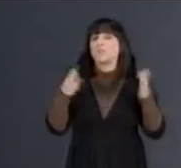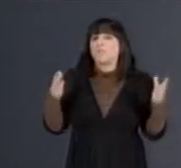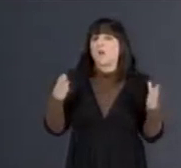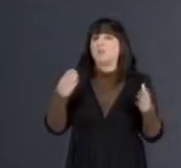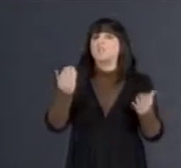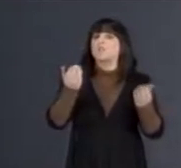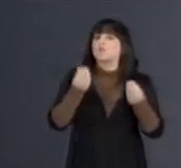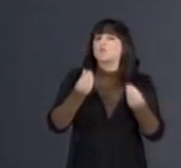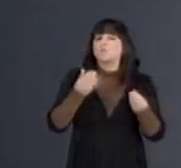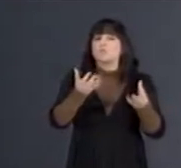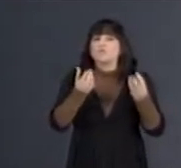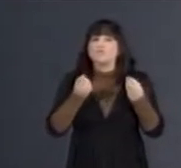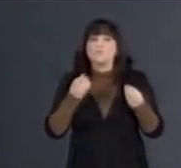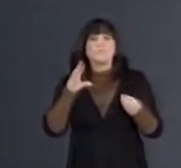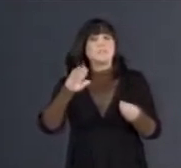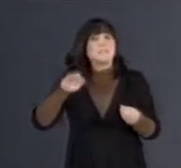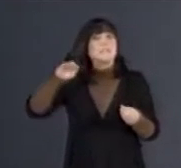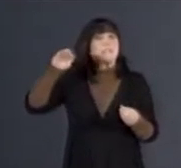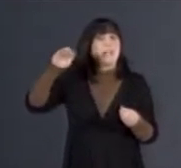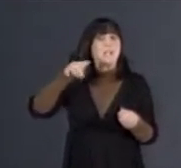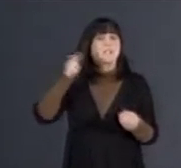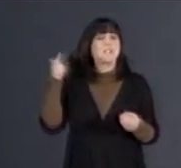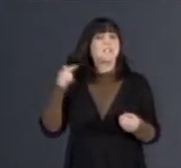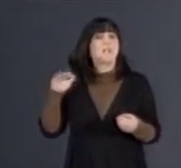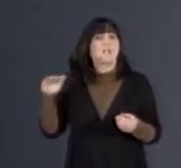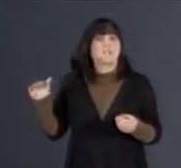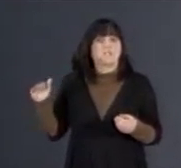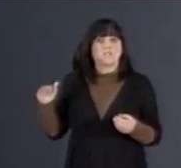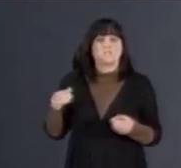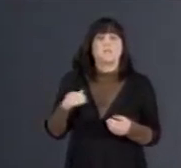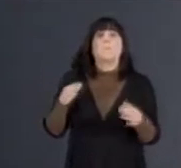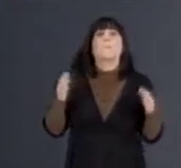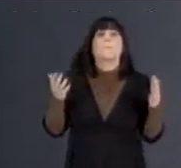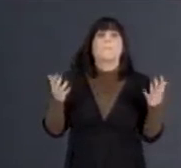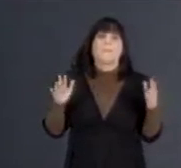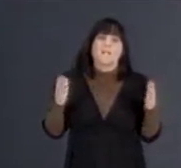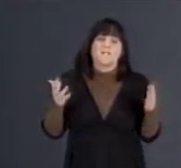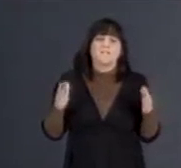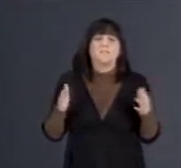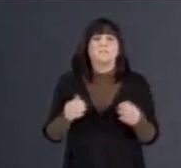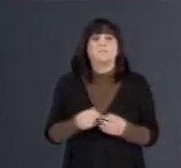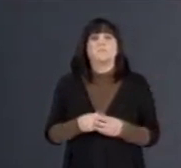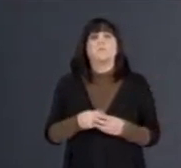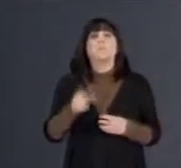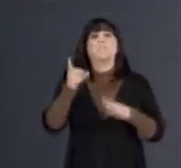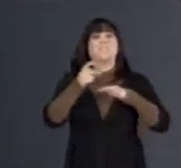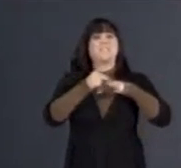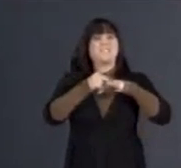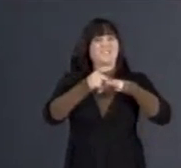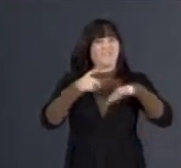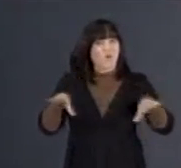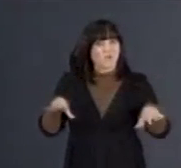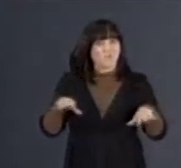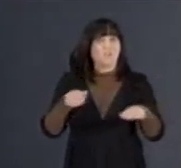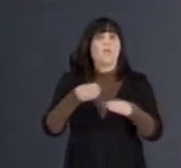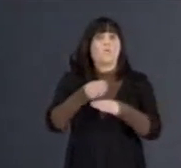iarmu dal-principe biex iat t-erau il-daħzaza. Kħen al-kaz, përzempju, taħdivorţiul ħsa ħad, da'